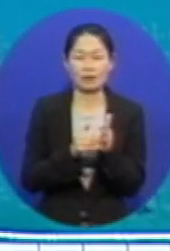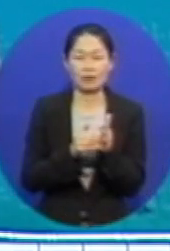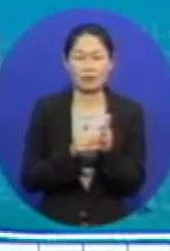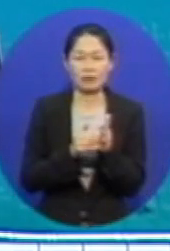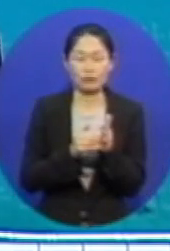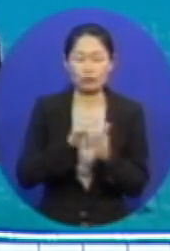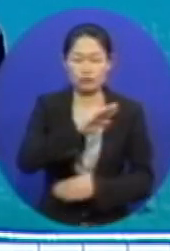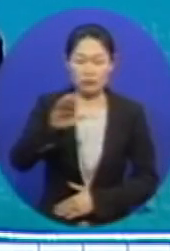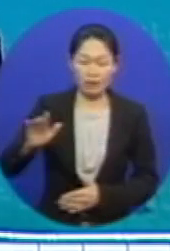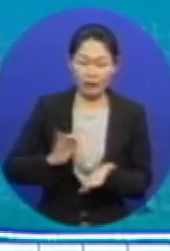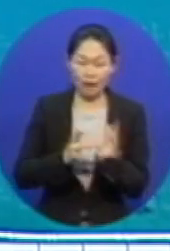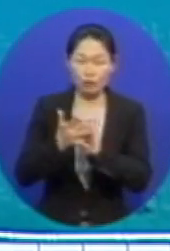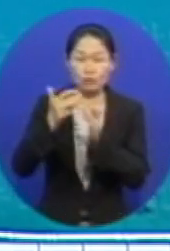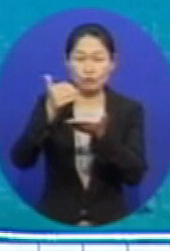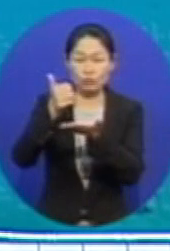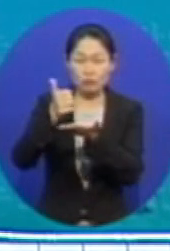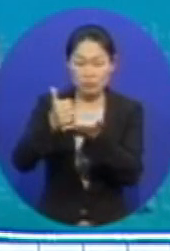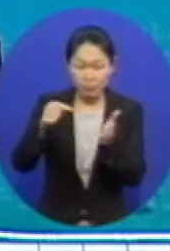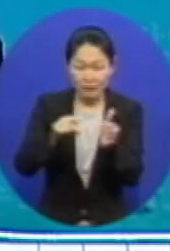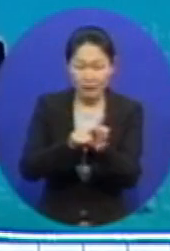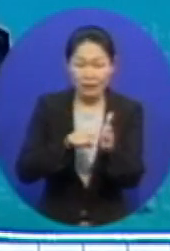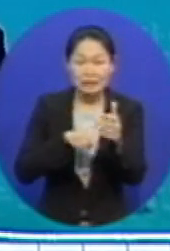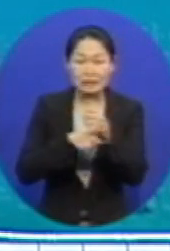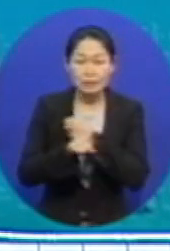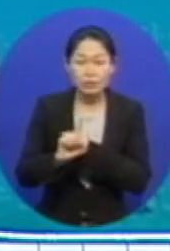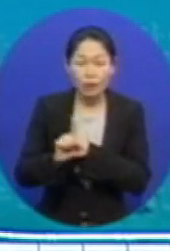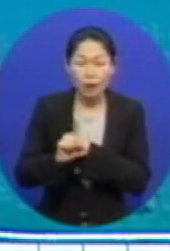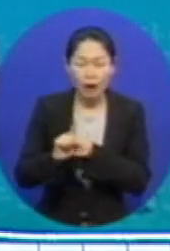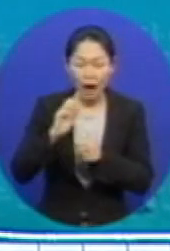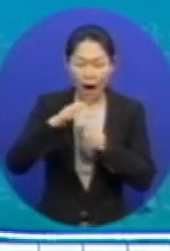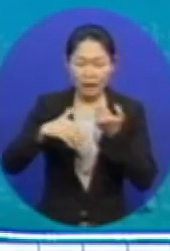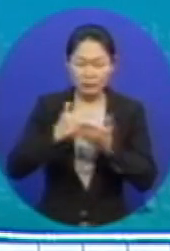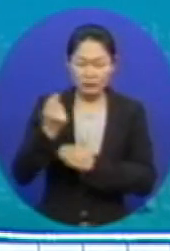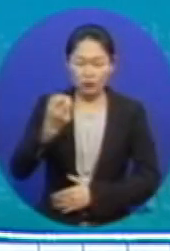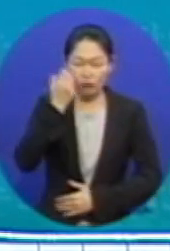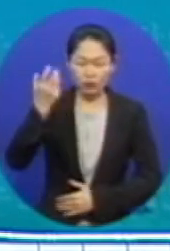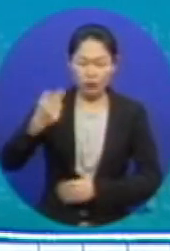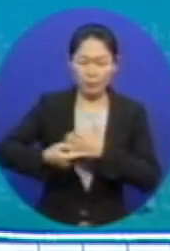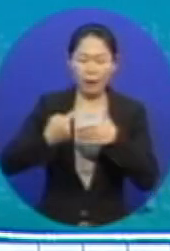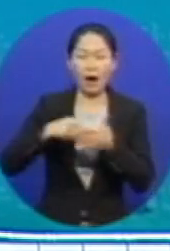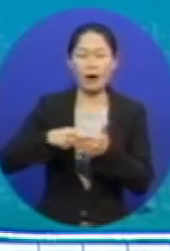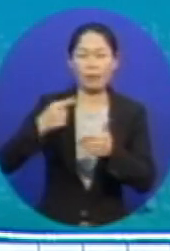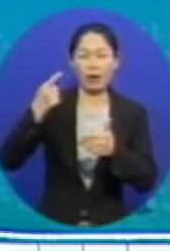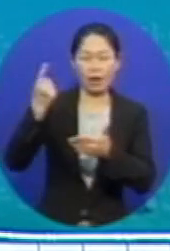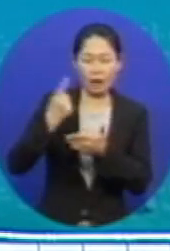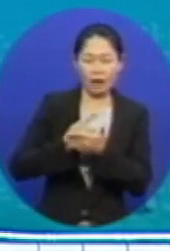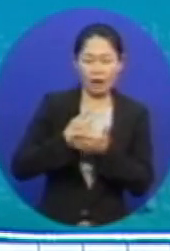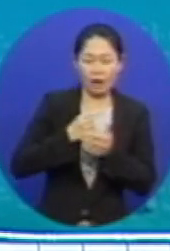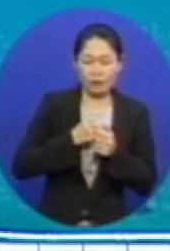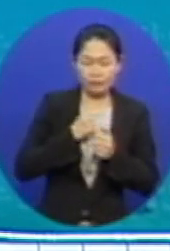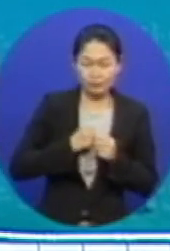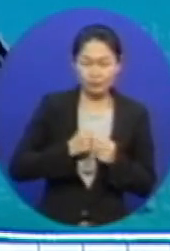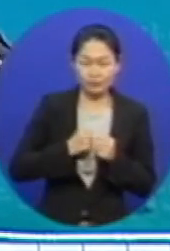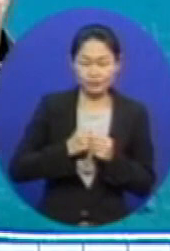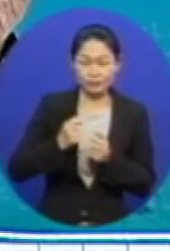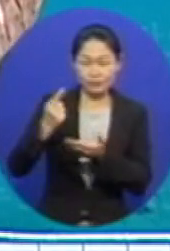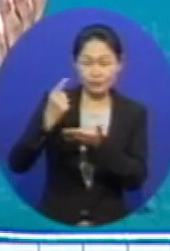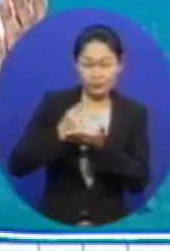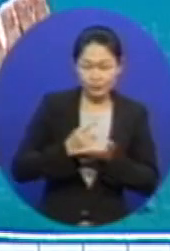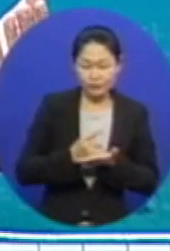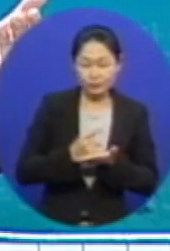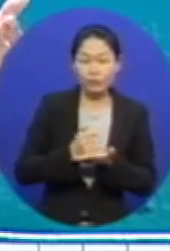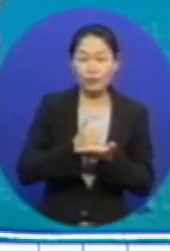우리가 예수를 믿는다고 하는 말은 하나님의 성령님을 마음에 모시고 사는 것이에요 그러니까 우리가